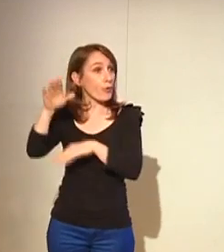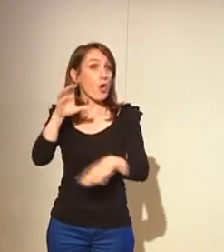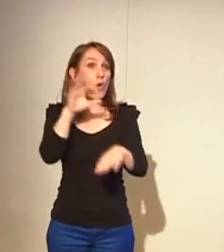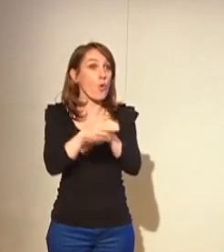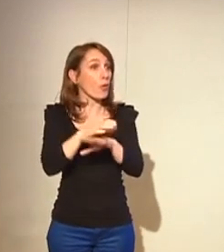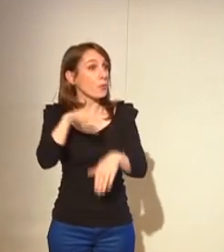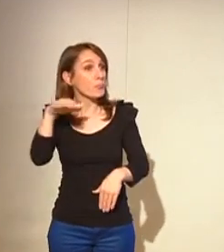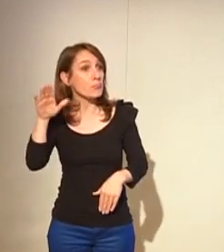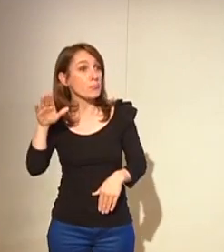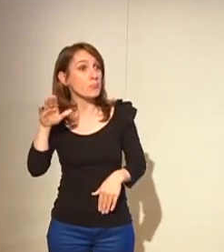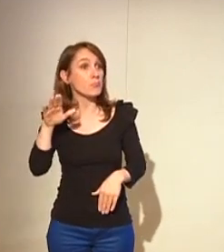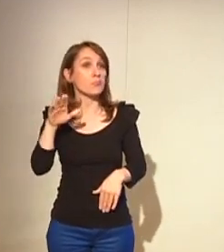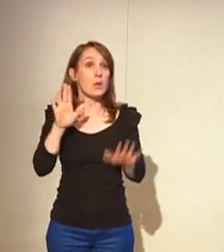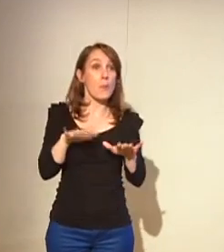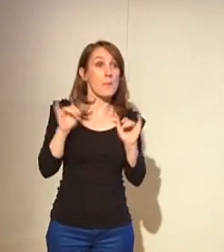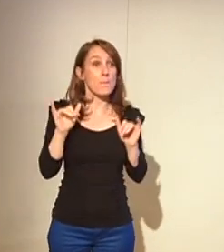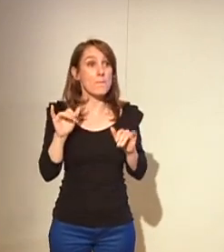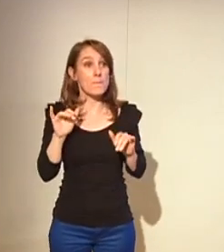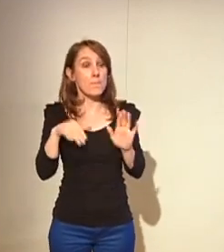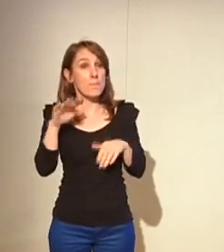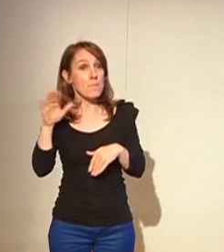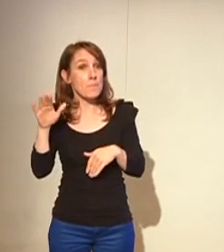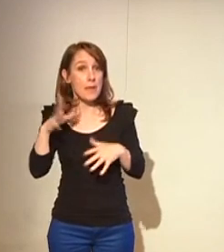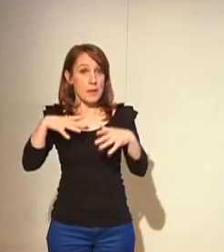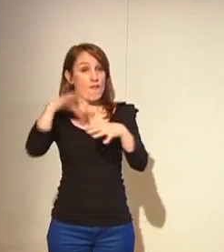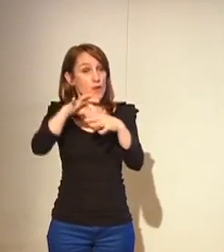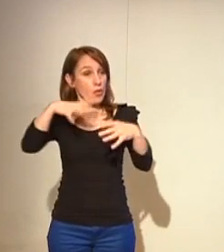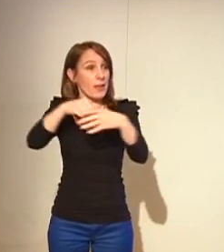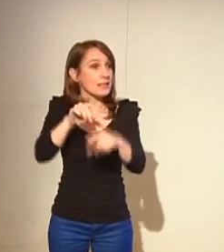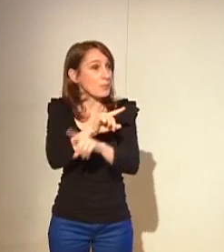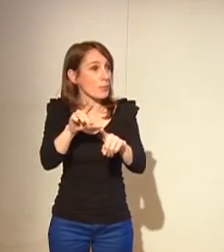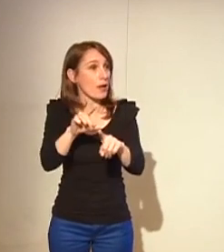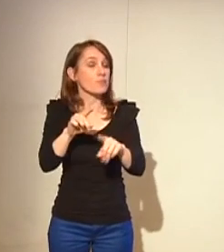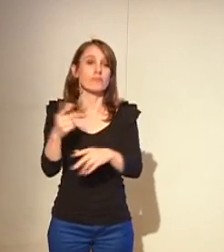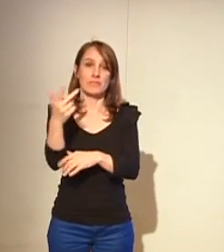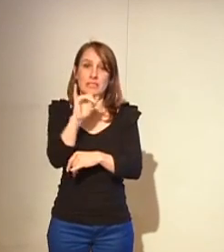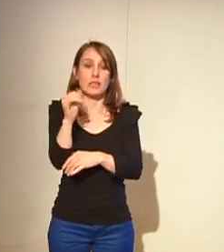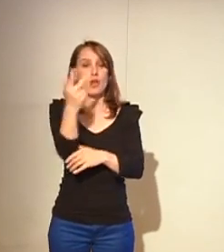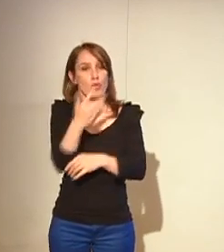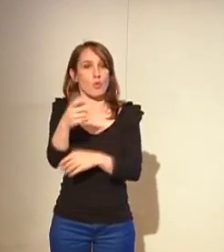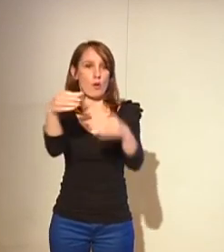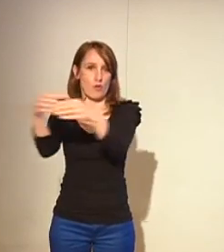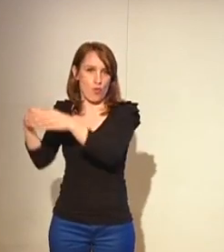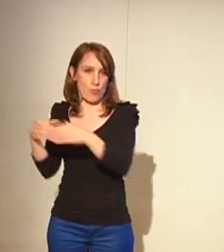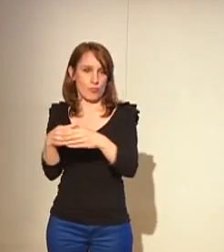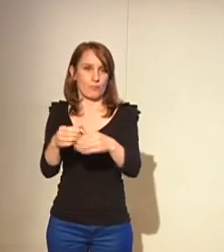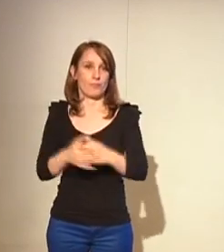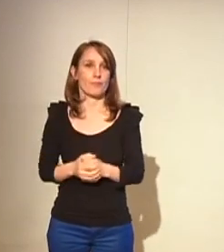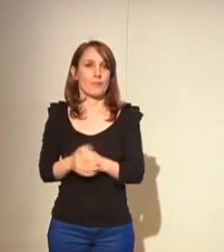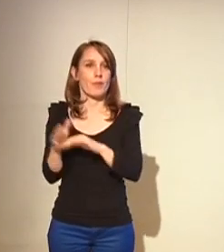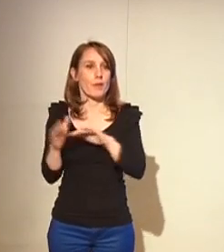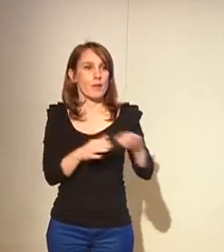est contre qui s'abstient qui ne participe pas au vote trois groupes madame